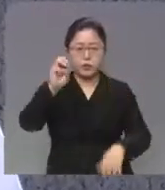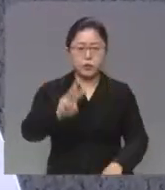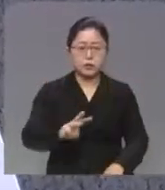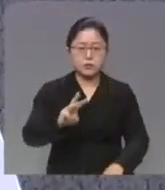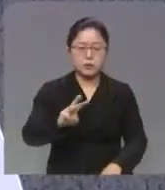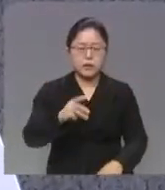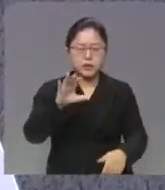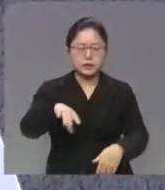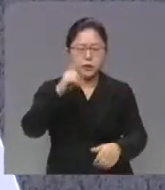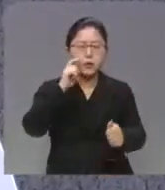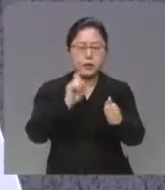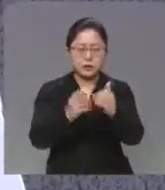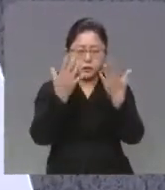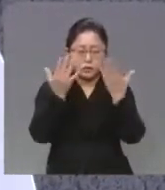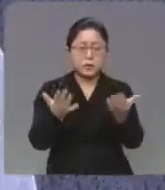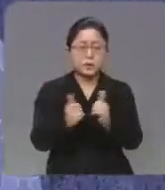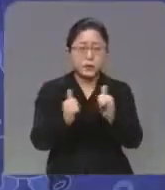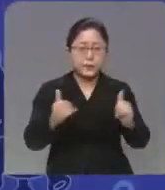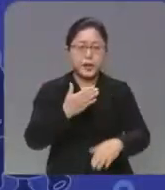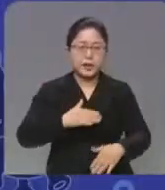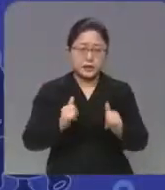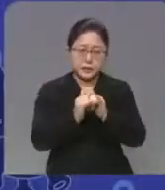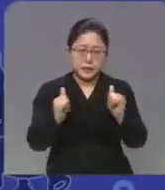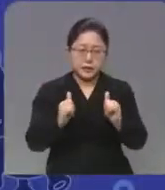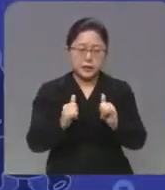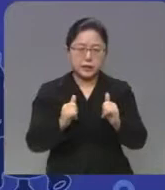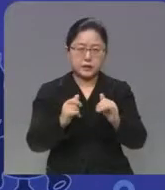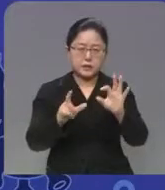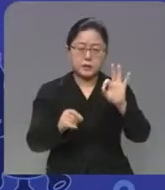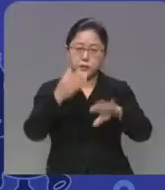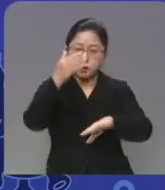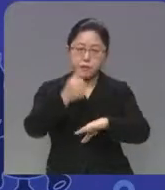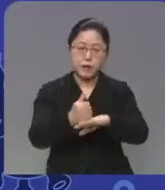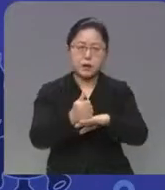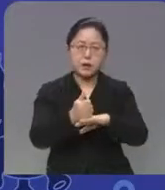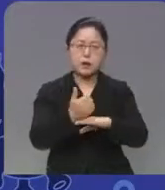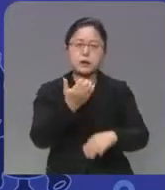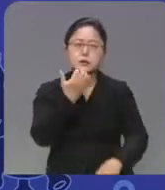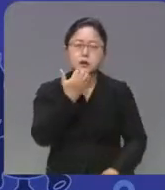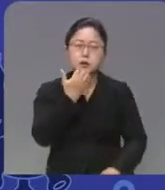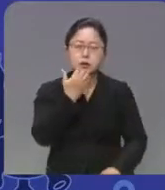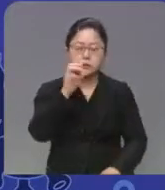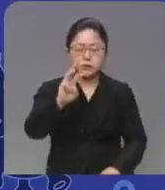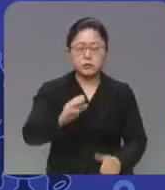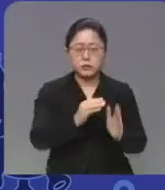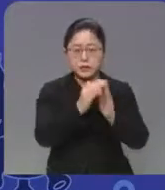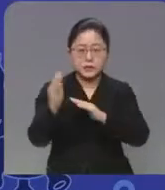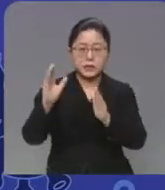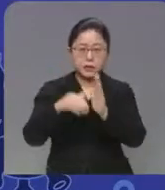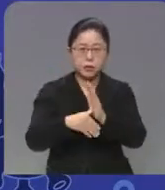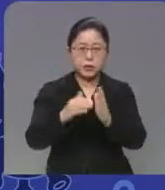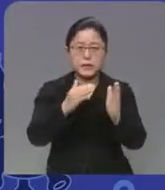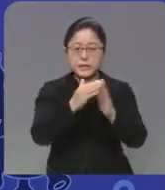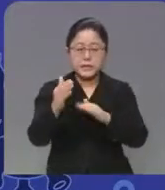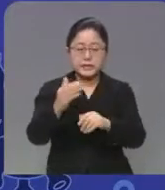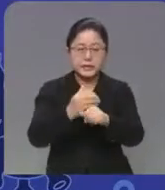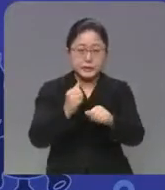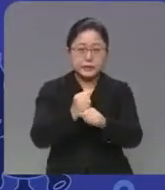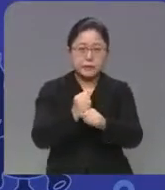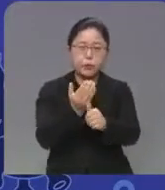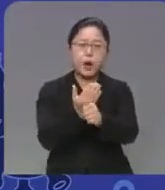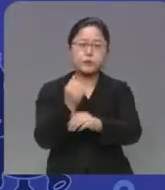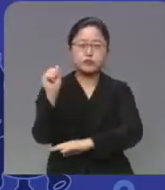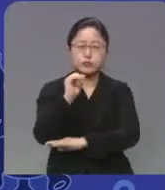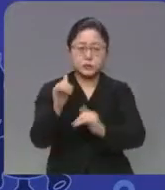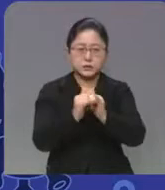첫 확진자인 교도소 직원의 지인이 지난달 말 서울에서 광주로 이사를 왔고 이때 이삿짐을 나른 화물차